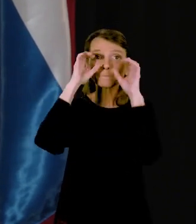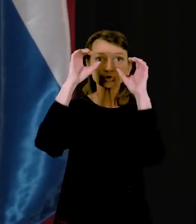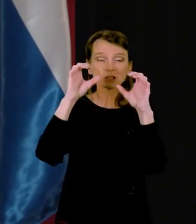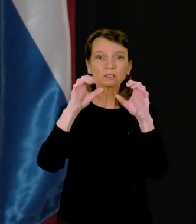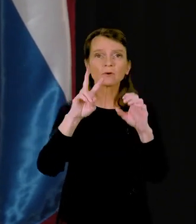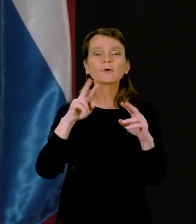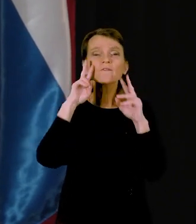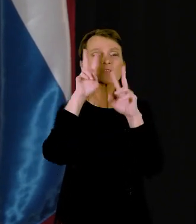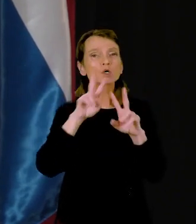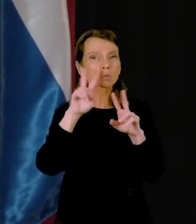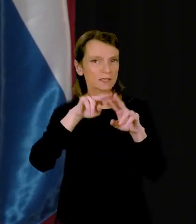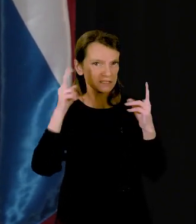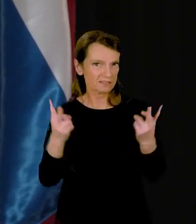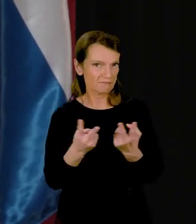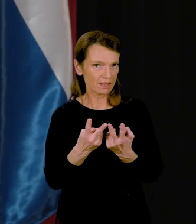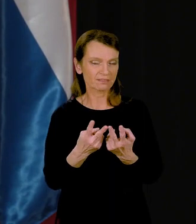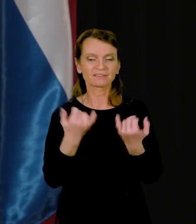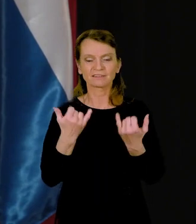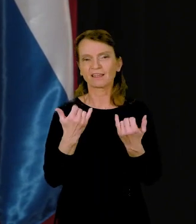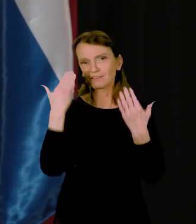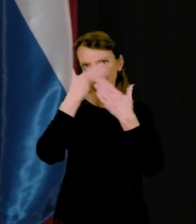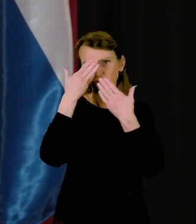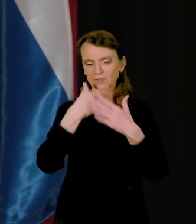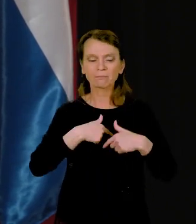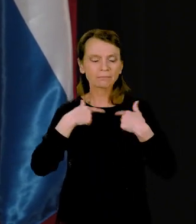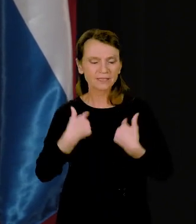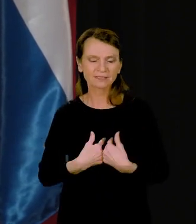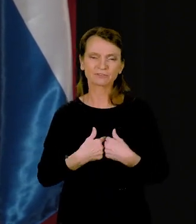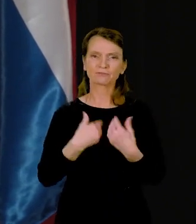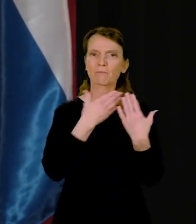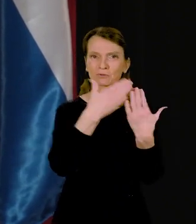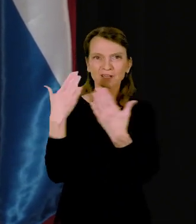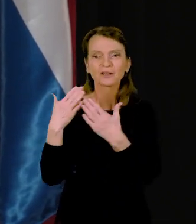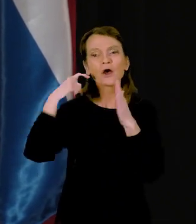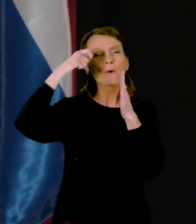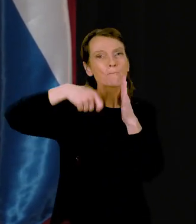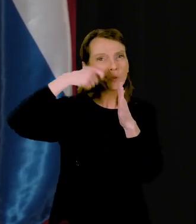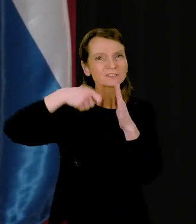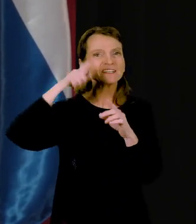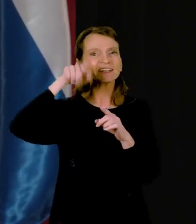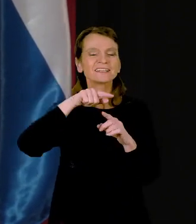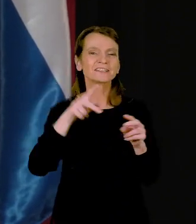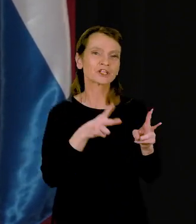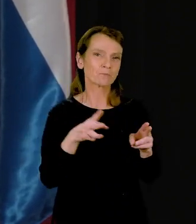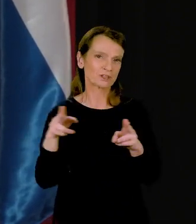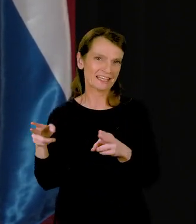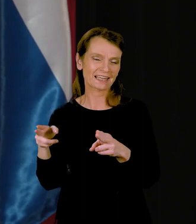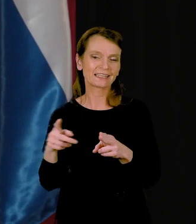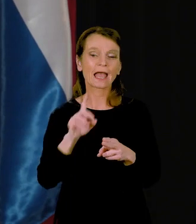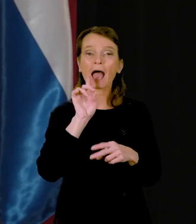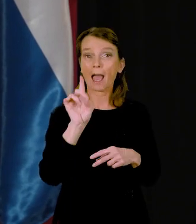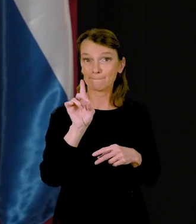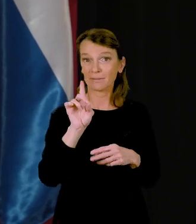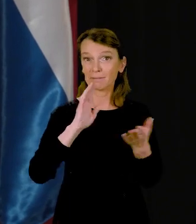vas nocoj prisrčno pozdravljamo posneti in zmontirani. A pomen nagrade,